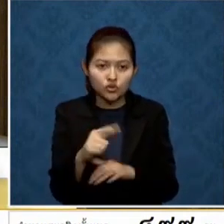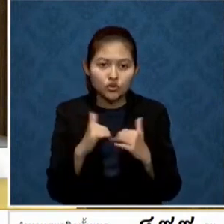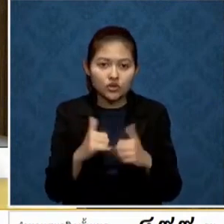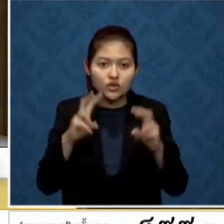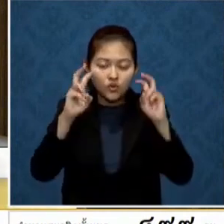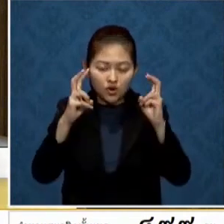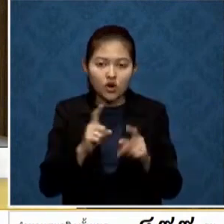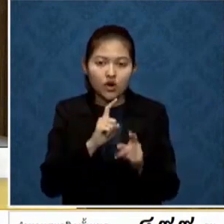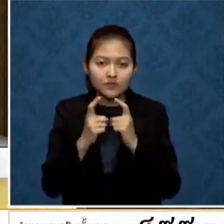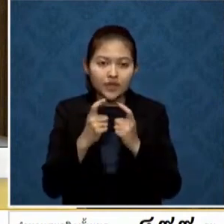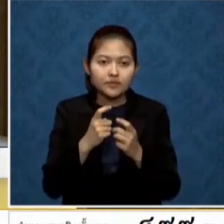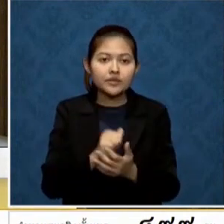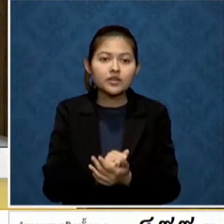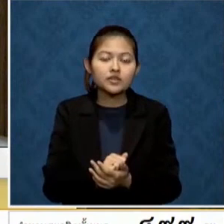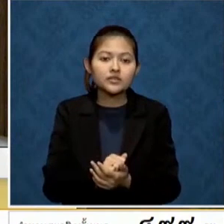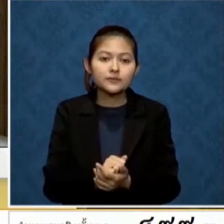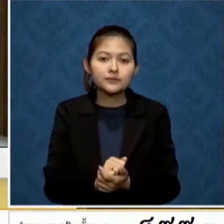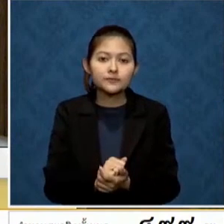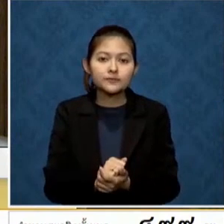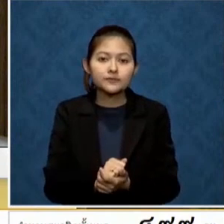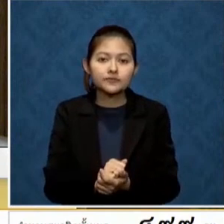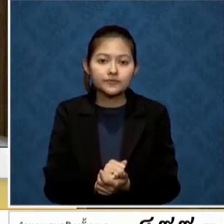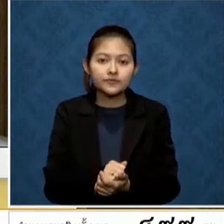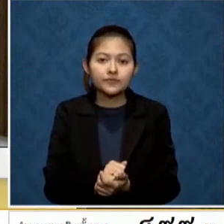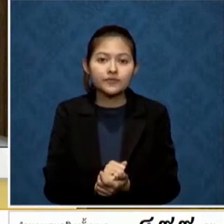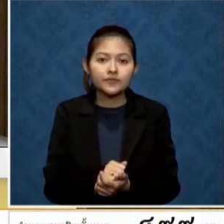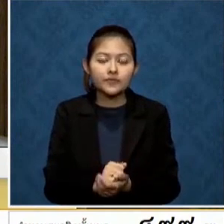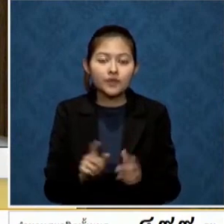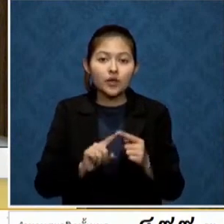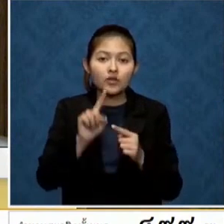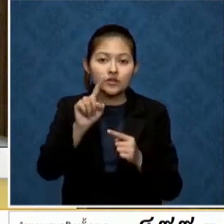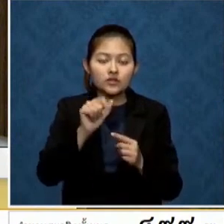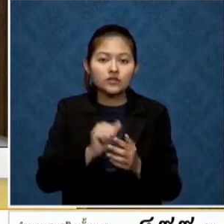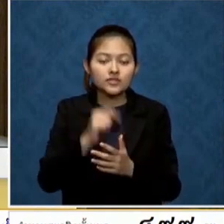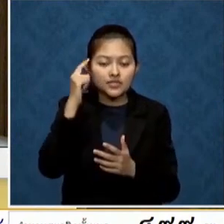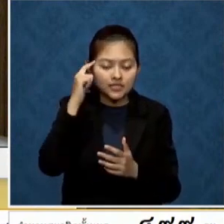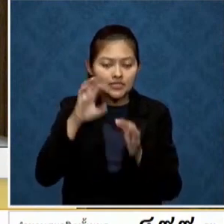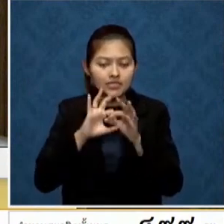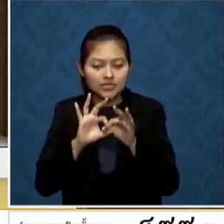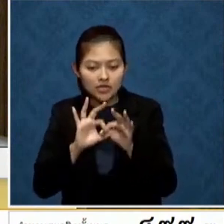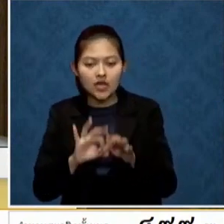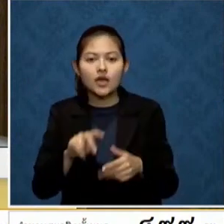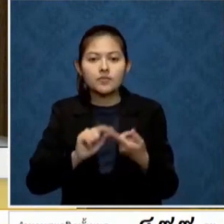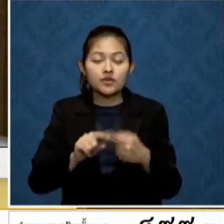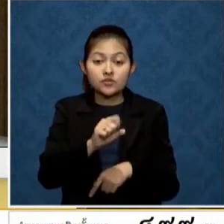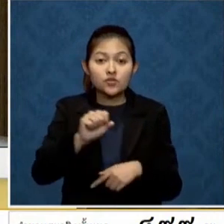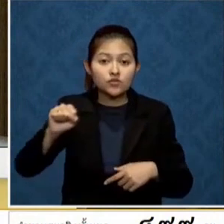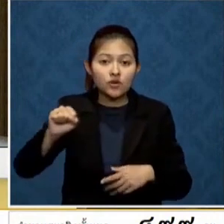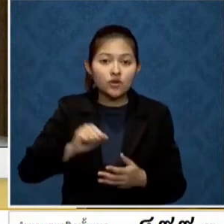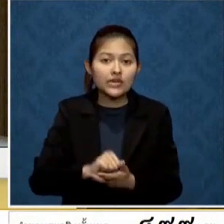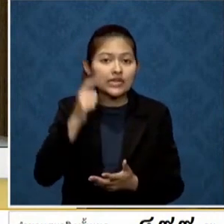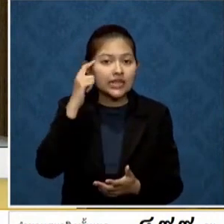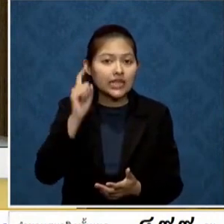ถามย่อยที่สมาชิกถามขึ้นมานะครับคำถามย่อยหรือข้อกังวลย่อยที่ 1ครับก็เป็นข้อกังวลของเพื่อสมาชิกบางท่านที่มอง